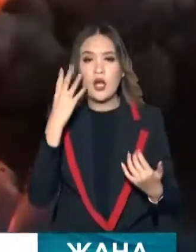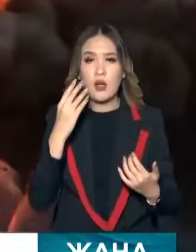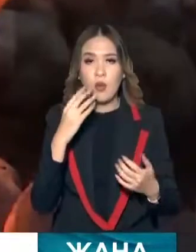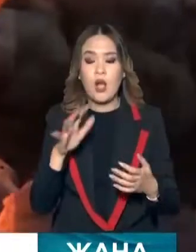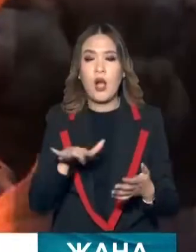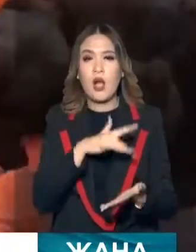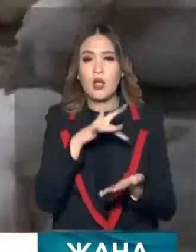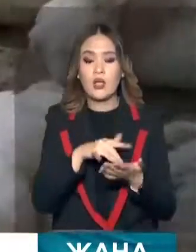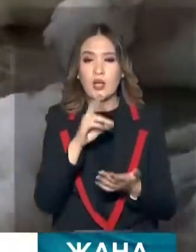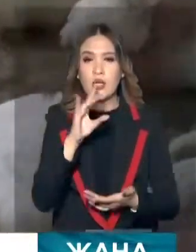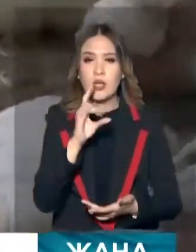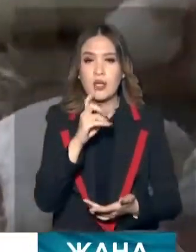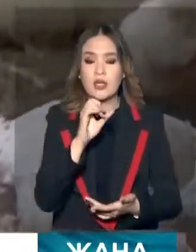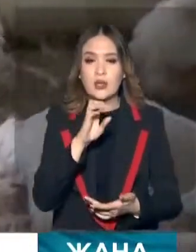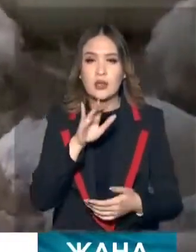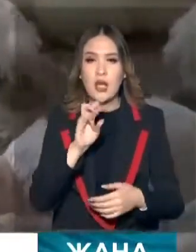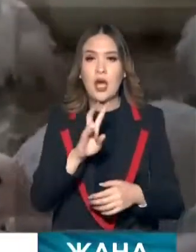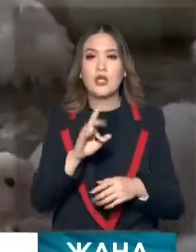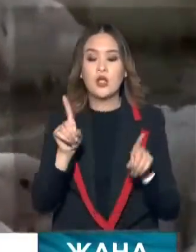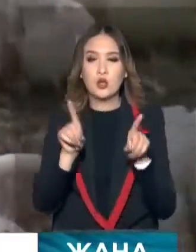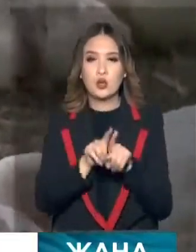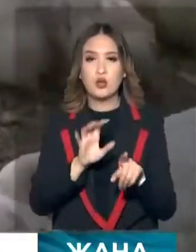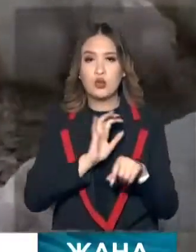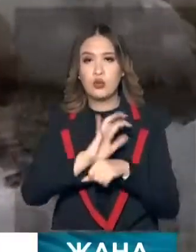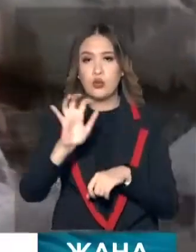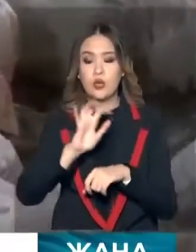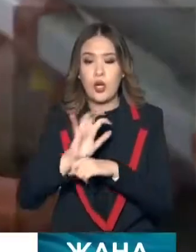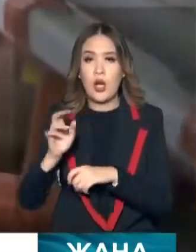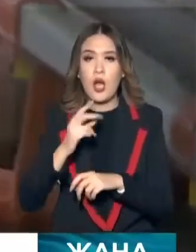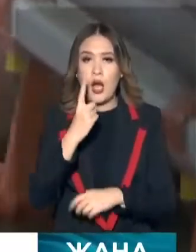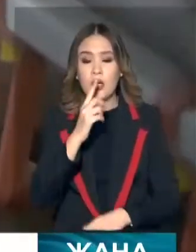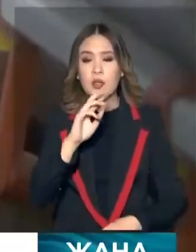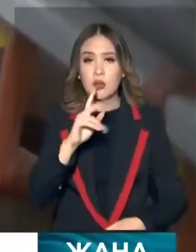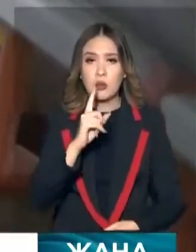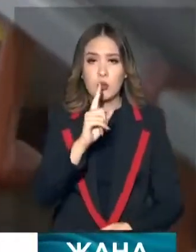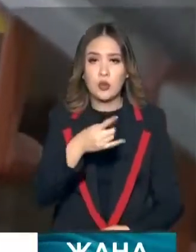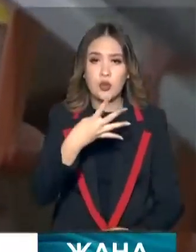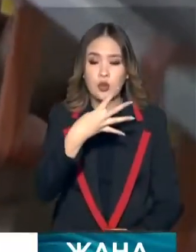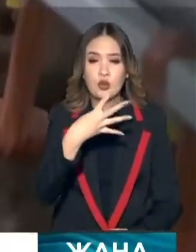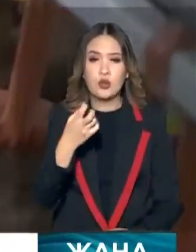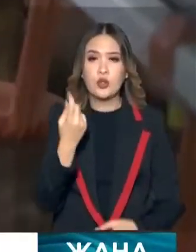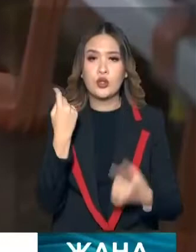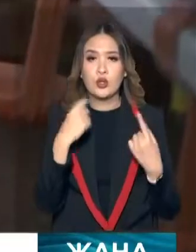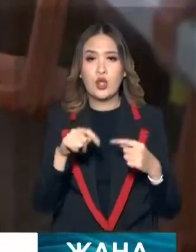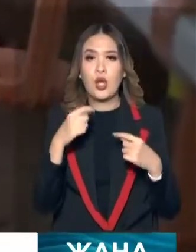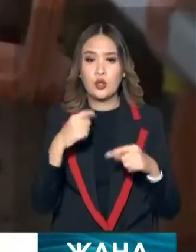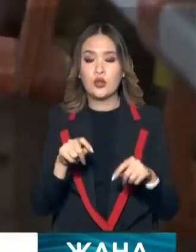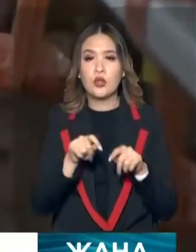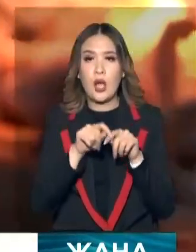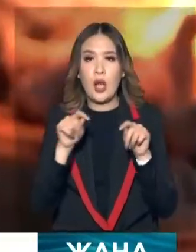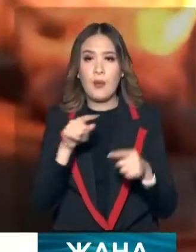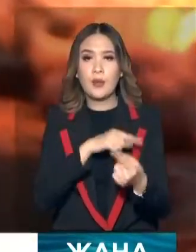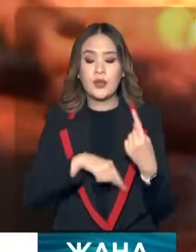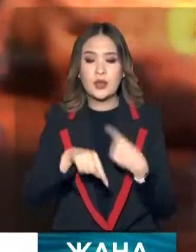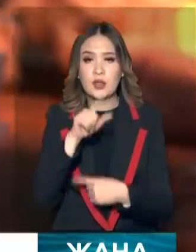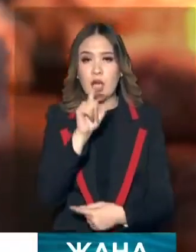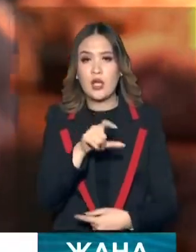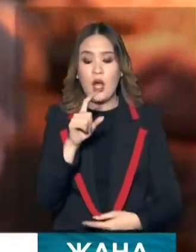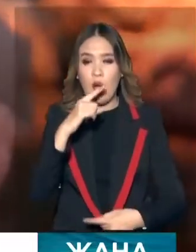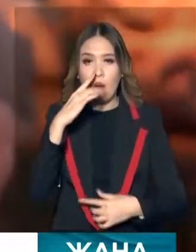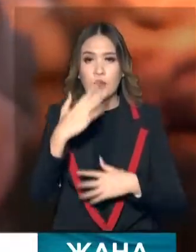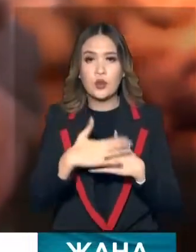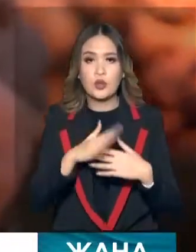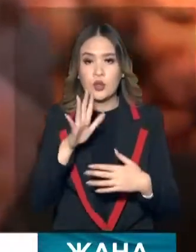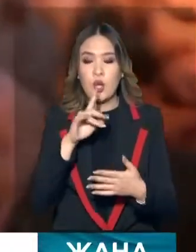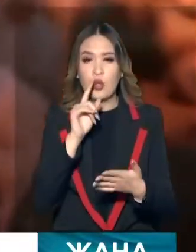бөлек Қырғызстан еліне де экспортталуда. Құс етінің әр килограмын 1400 теңгеден сатуға шығарып отырған кәсіпкерлер алдағы уақытта